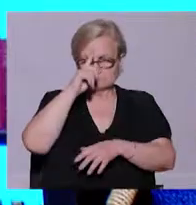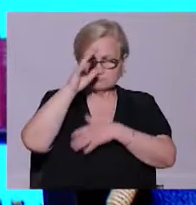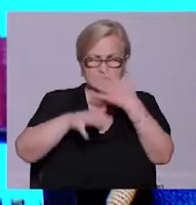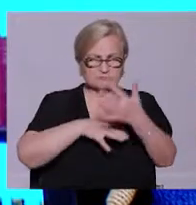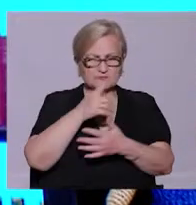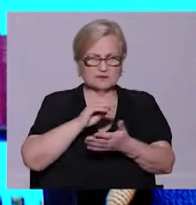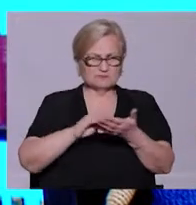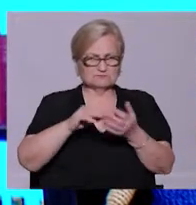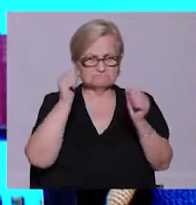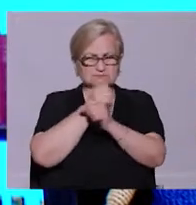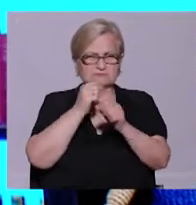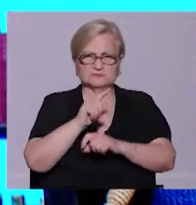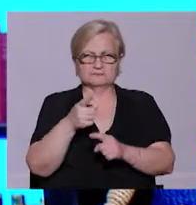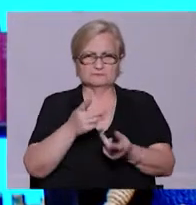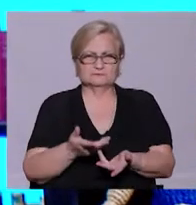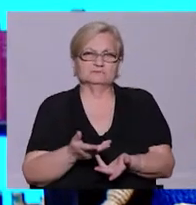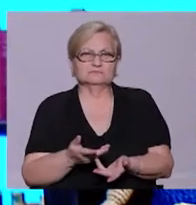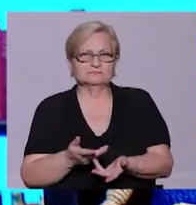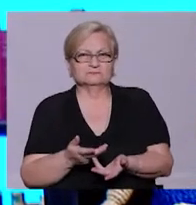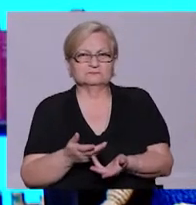რატო დაწერა? ჩემთვის